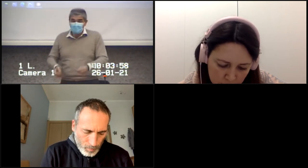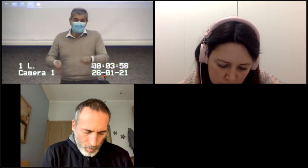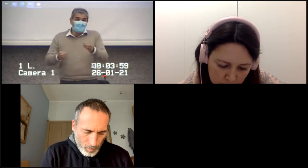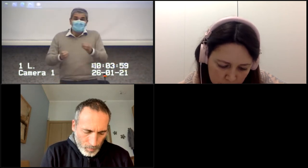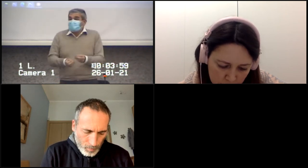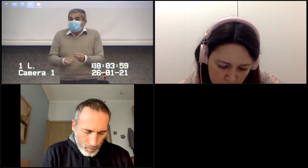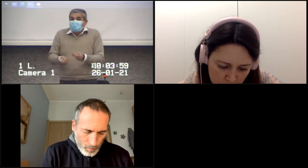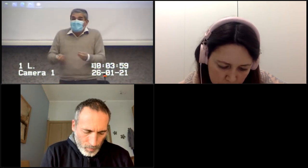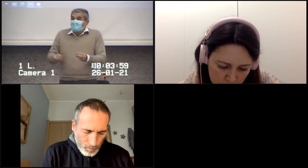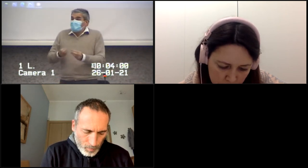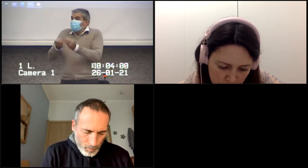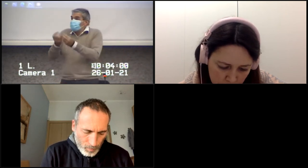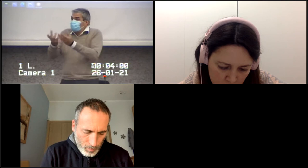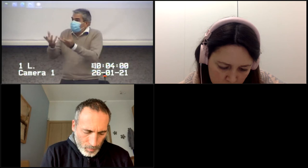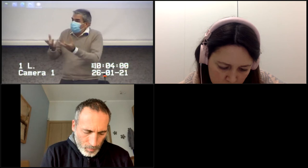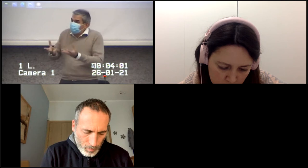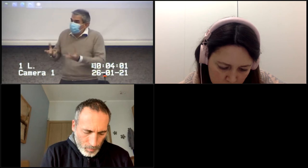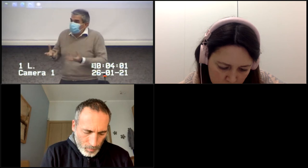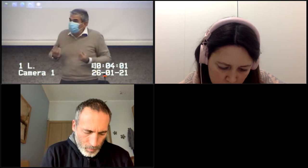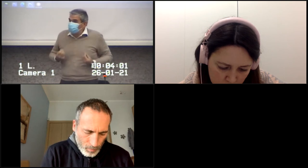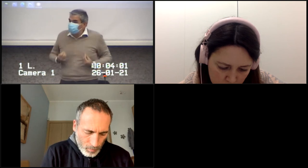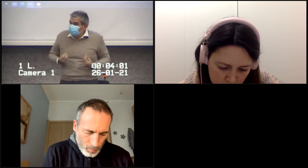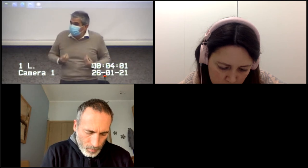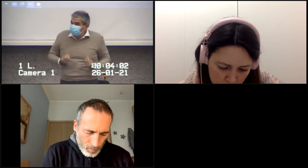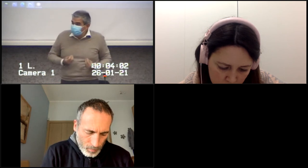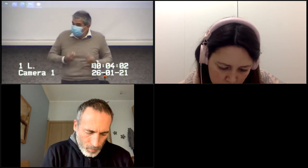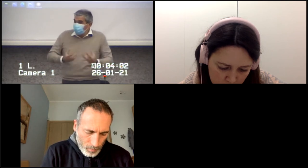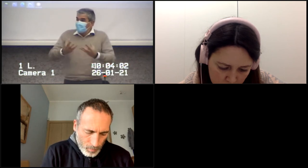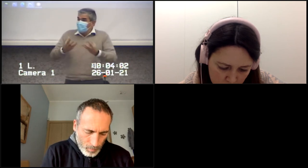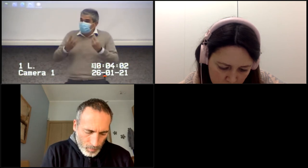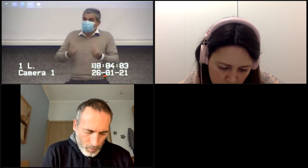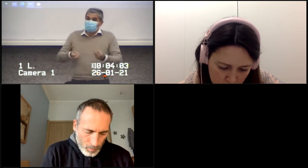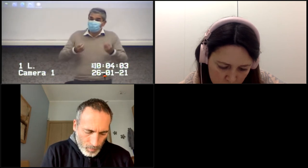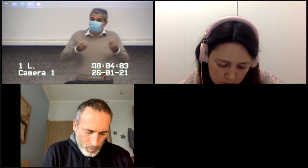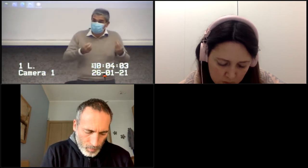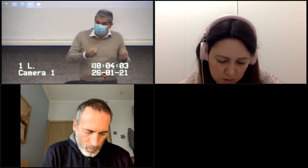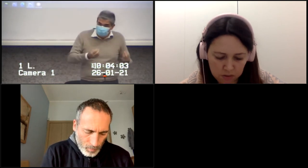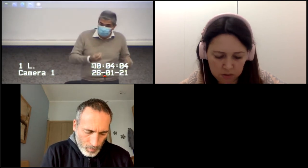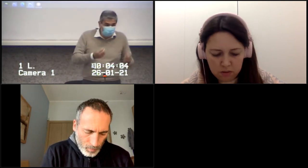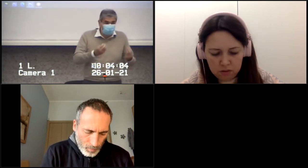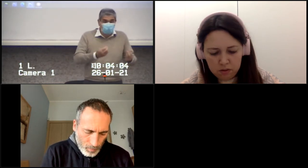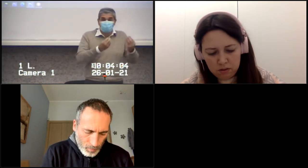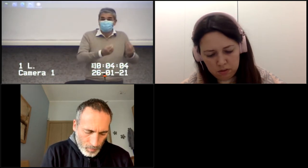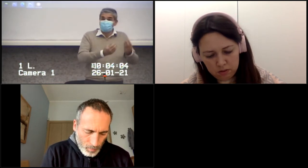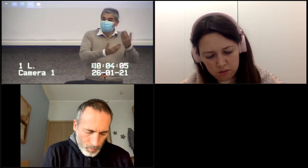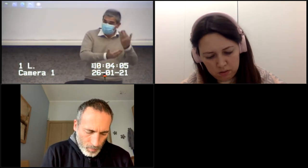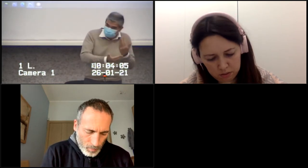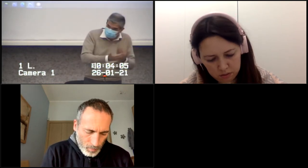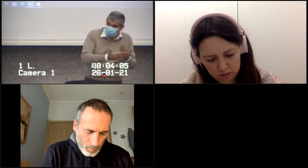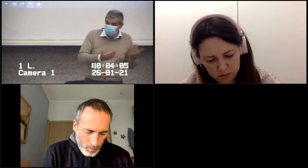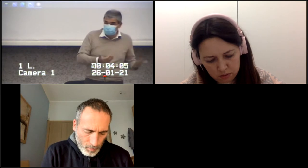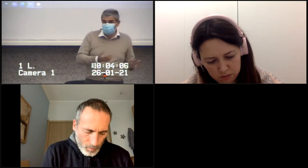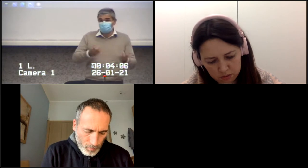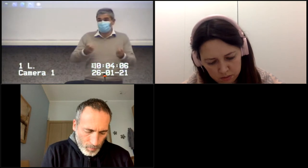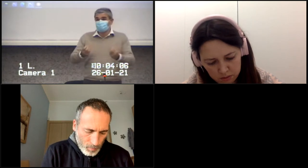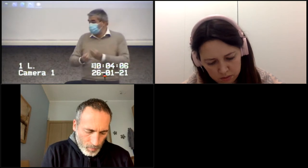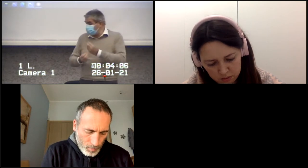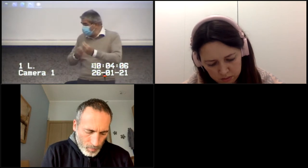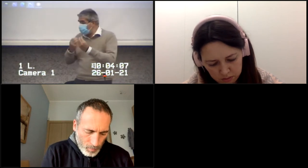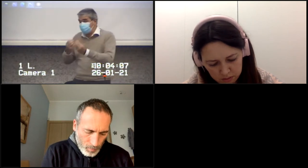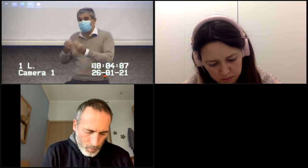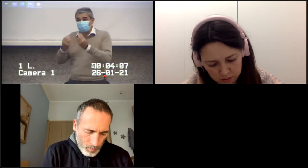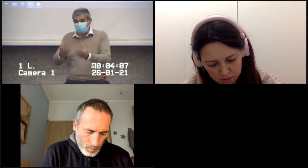più, ma che era inutile tenere in capo a favore dell'ente, cioè un ente efficiente deve anche essere sotto questo aspetto, non